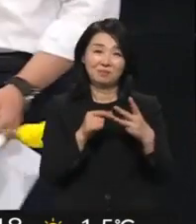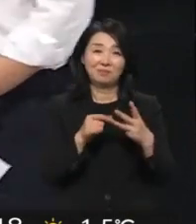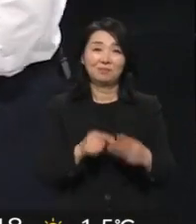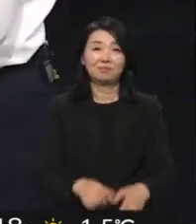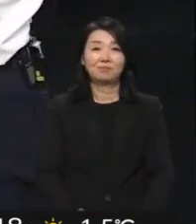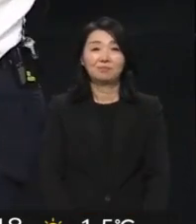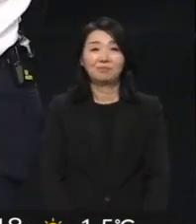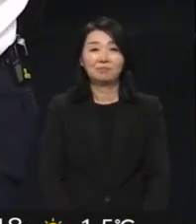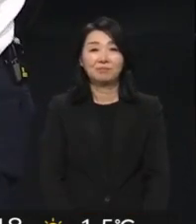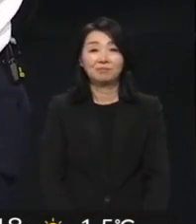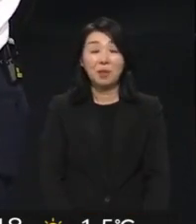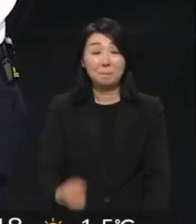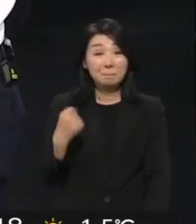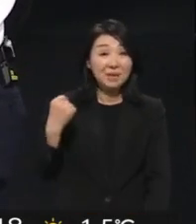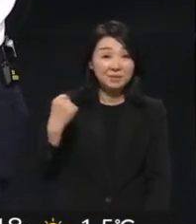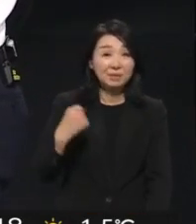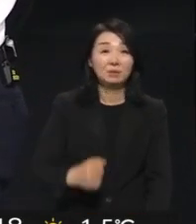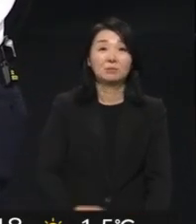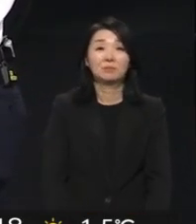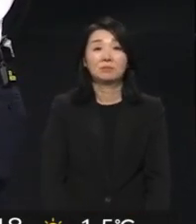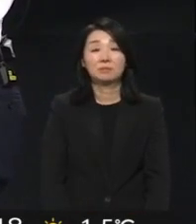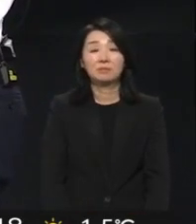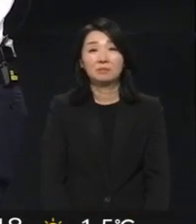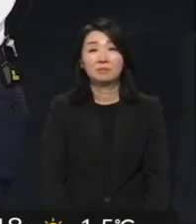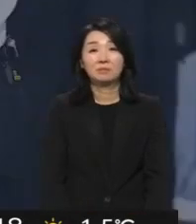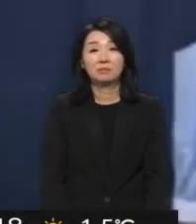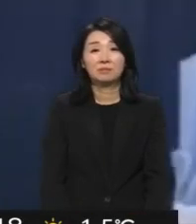하이라이트입니다. 네, 파이팅인데요.